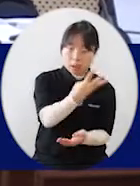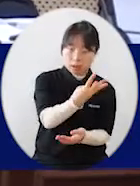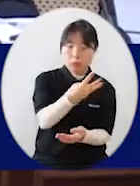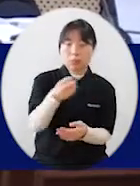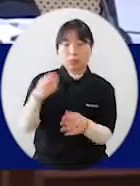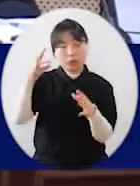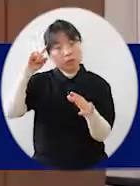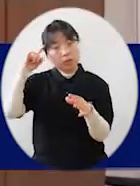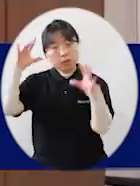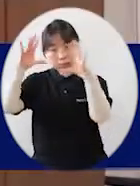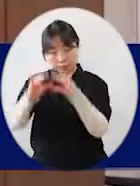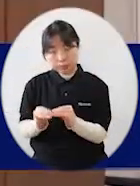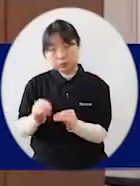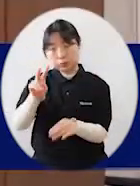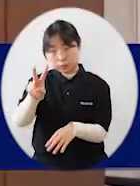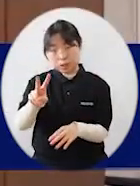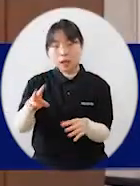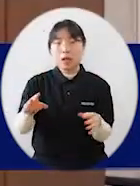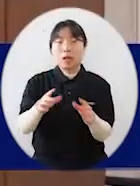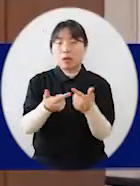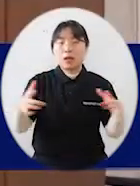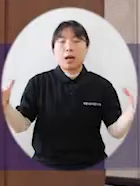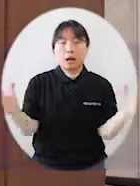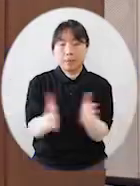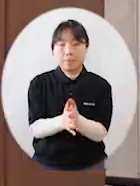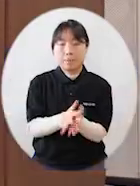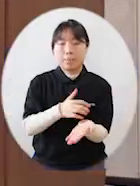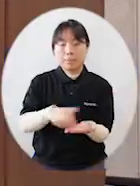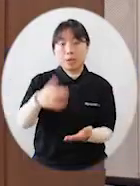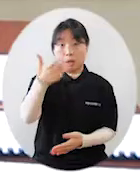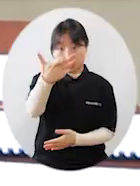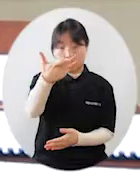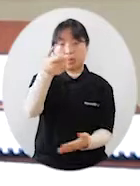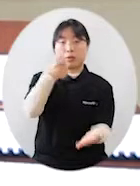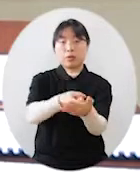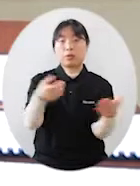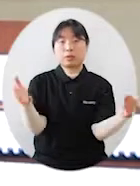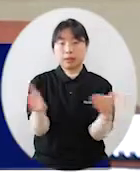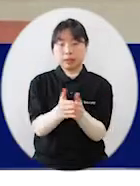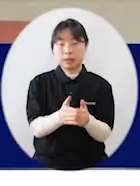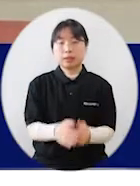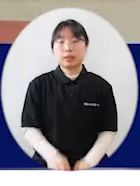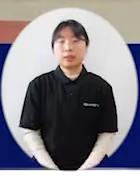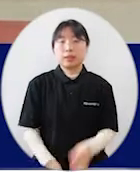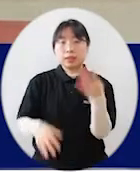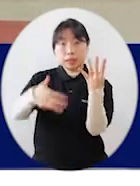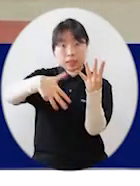18개 안건에 대해 심사를 거쳐 의결 처리했습니다. 제4차 본회의는